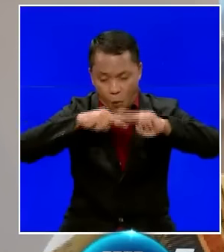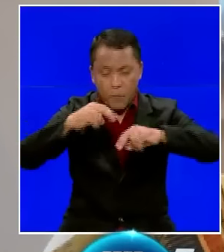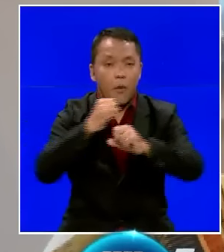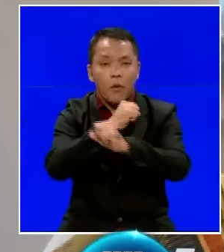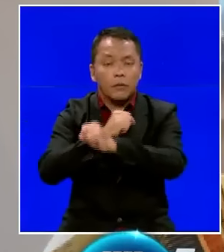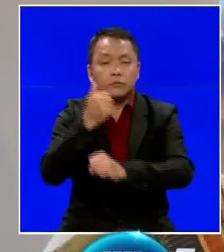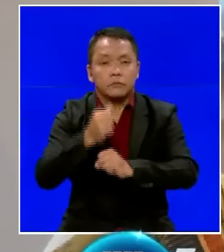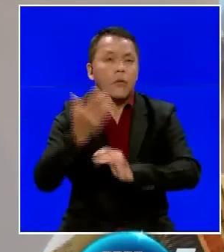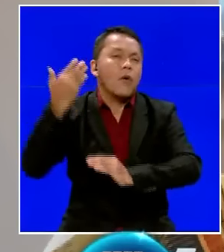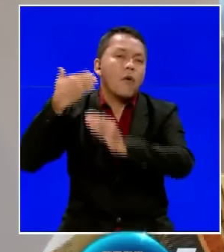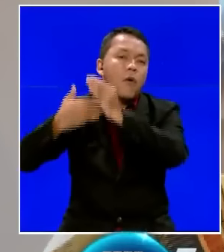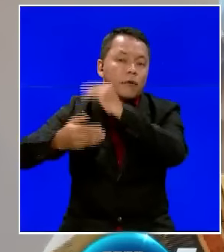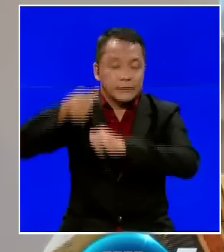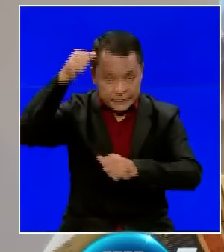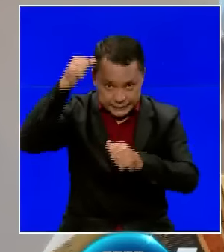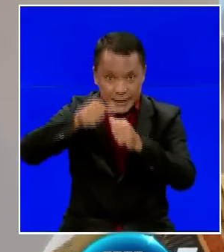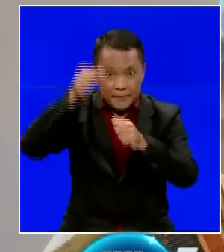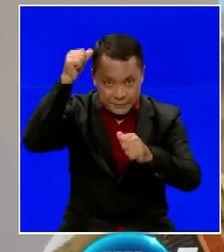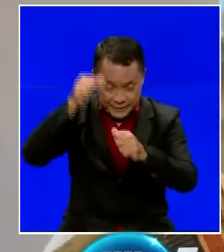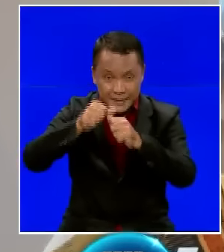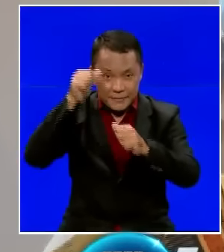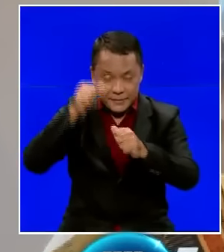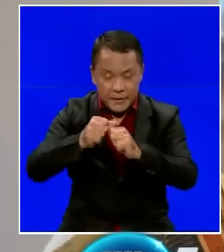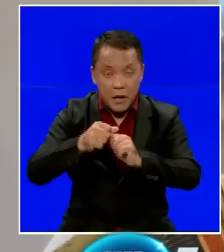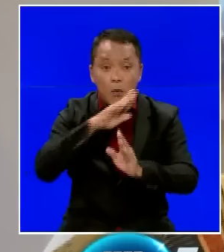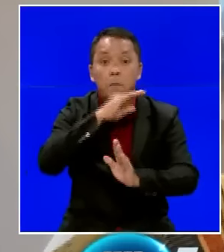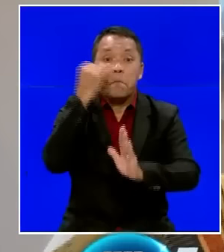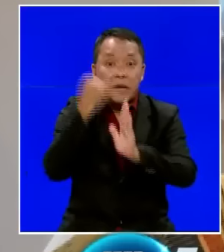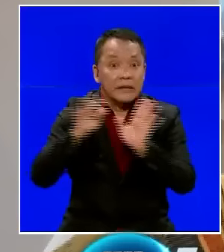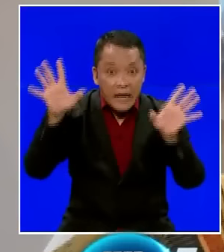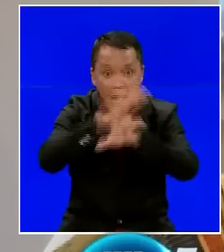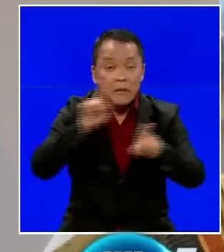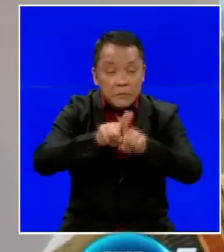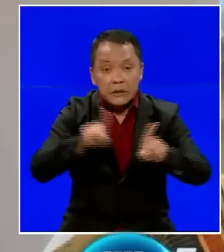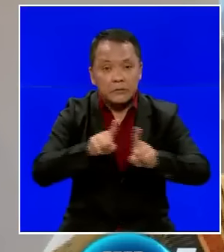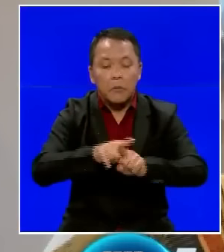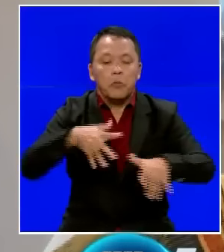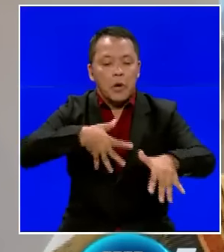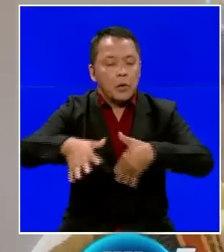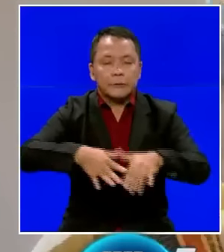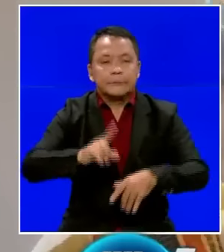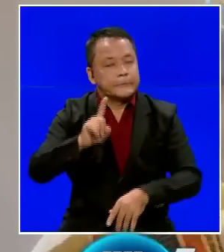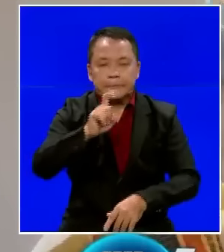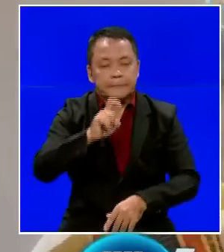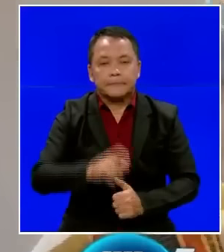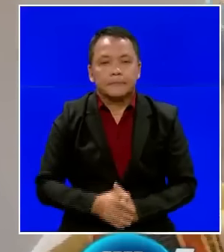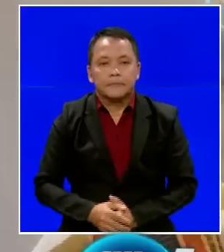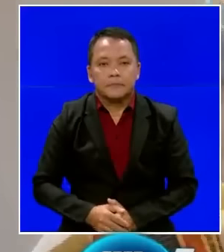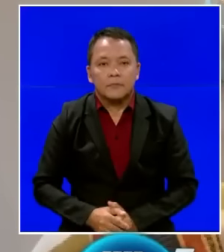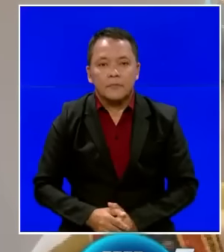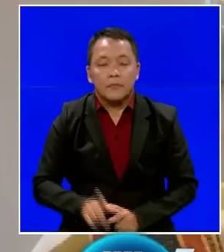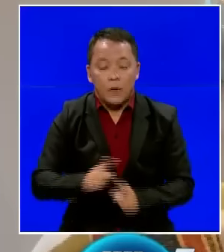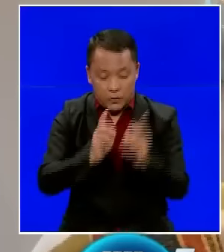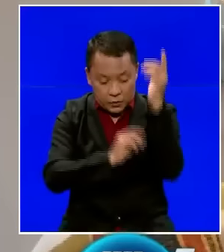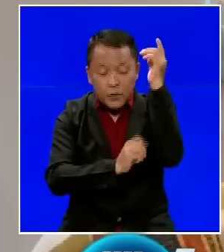อดีตมันเป็นบทเรียนนะก็จะถ้าเกิดเหตุการณ์ลักษณะนี้อีกเนี่ย ประชาชนก็คง อ่ะอย่างที่ไปน